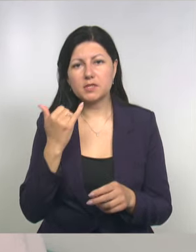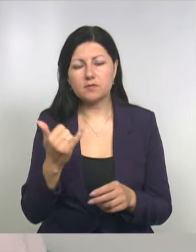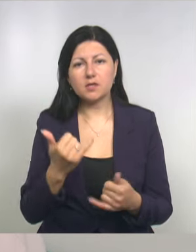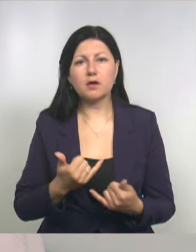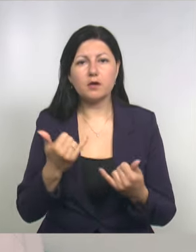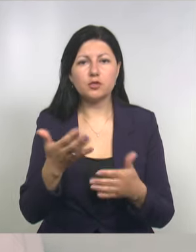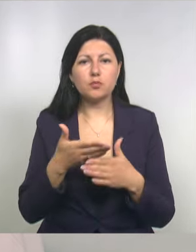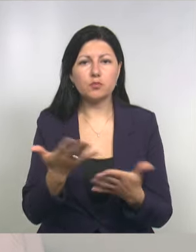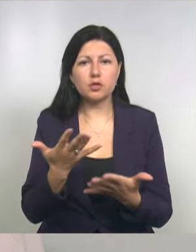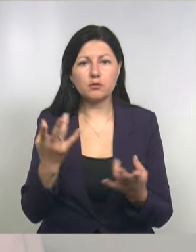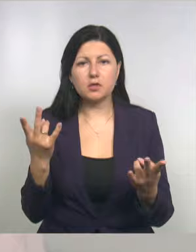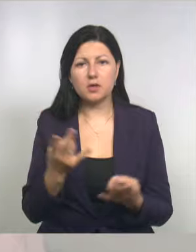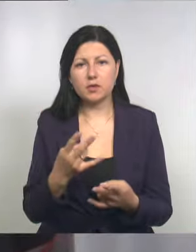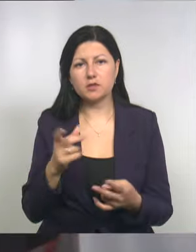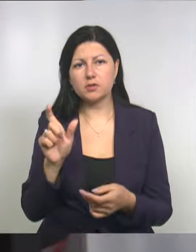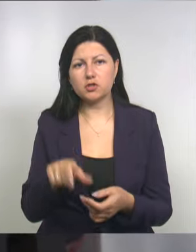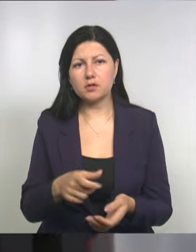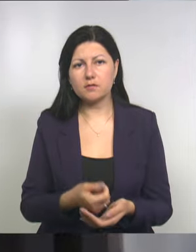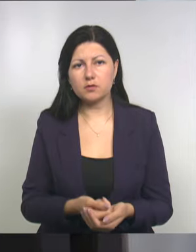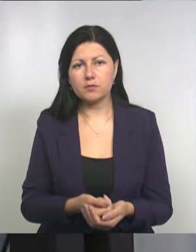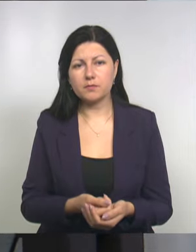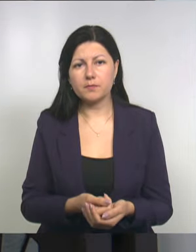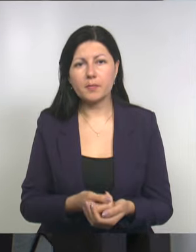ту помощь, которая необходима человеку.